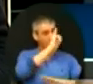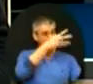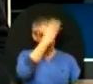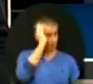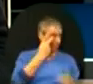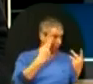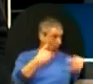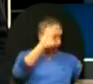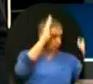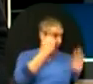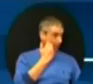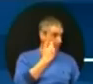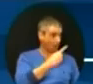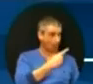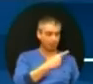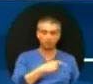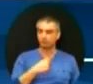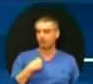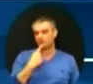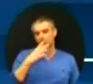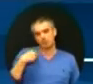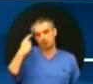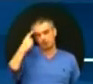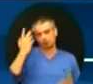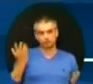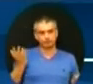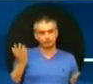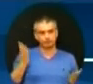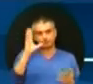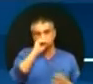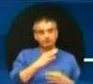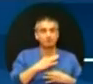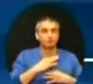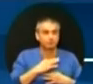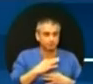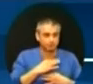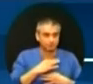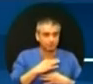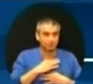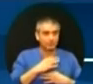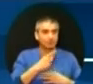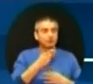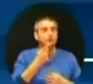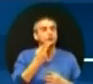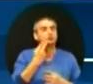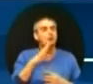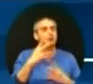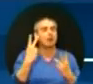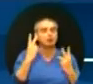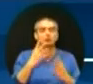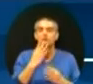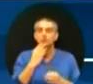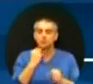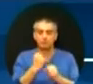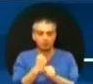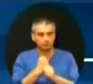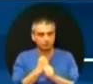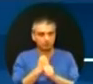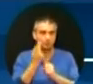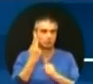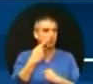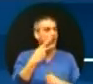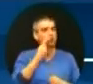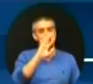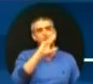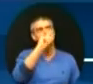לטראמפ? לא חשוב? אני אגיד לך מה אני חושב. אני באמת חושב, תפיסת העולם שלי באמת היא אומרת שיותר חשוב מה יהודים עושים, יותר מאשר